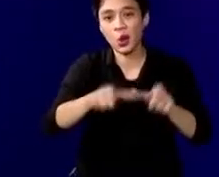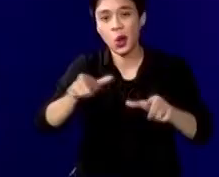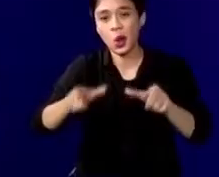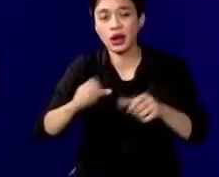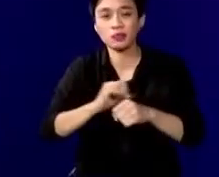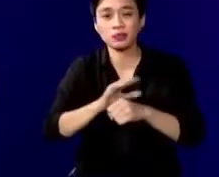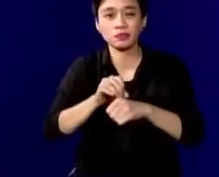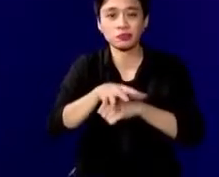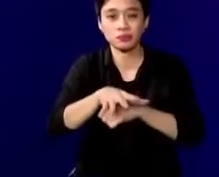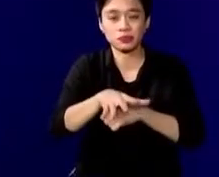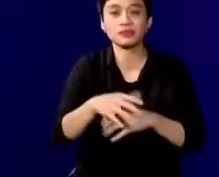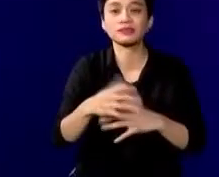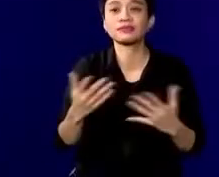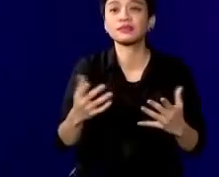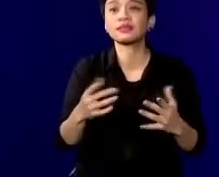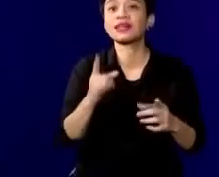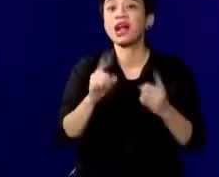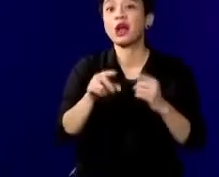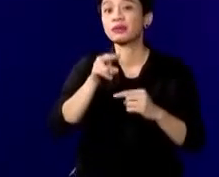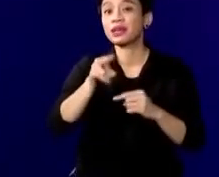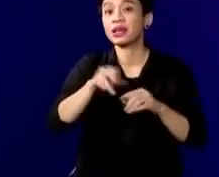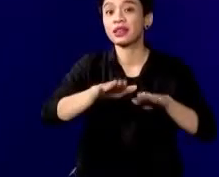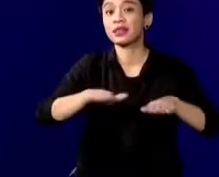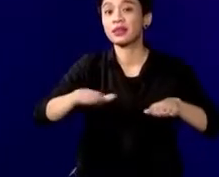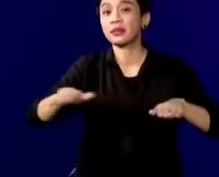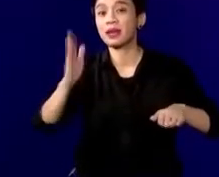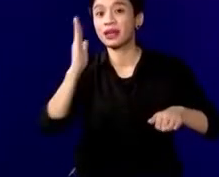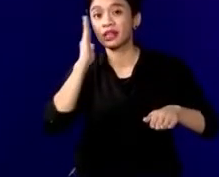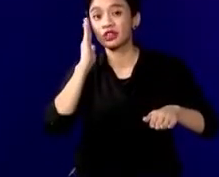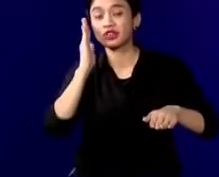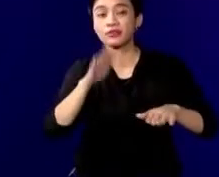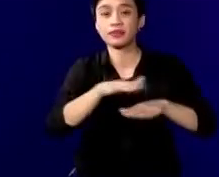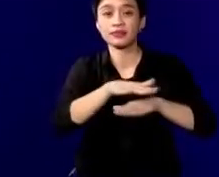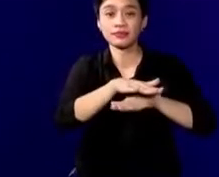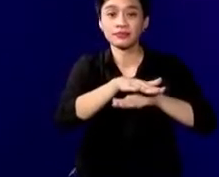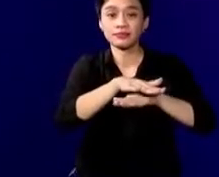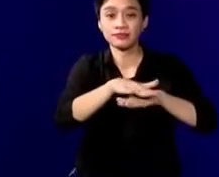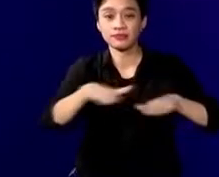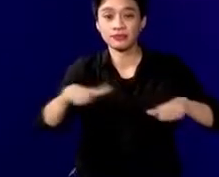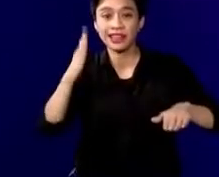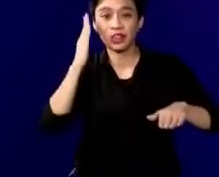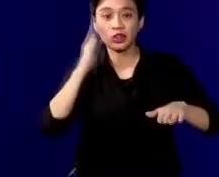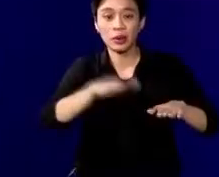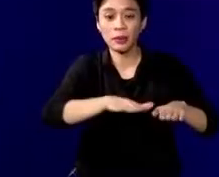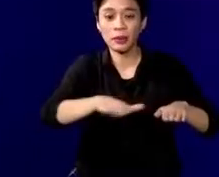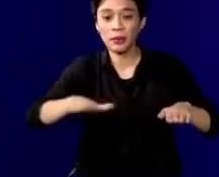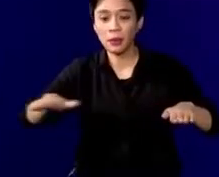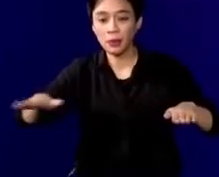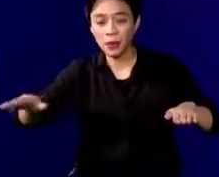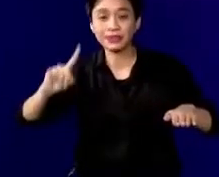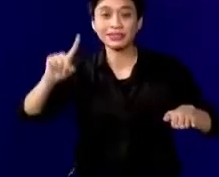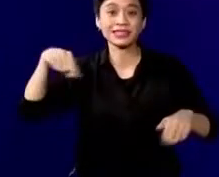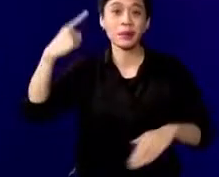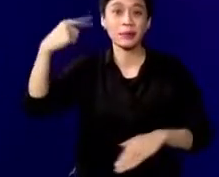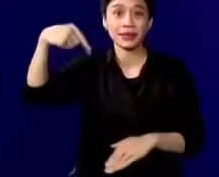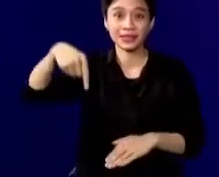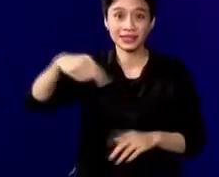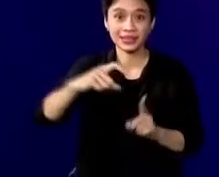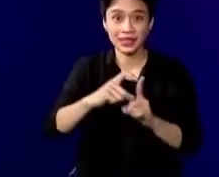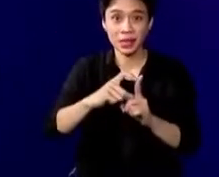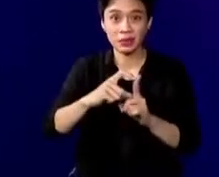jumlah tempat tidur isolasi ini dari bulan ke bulan sampai Desember ini